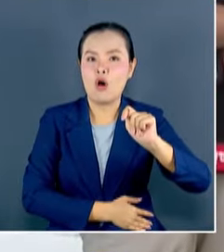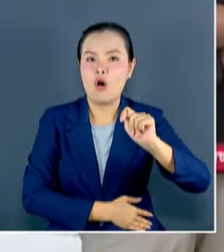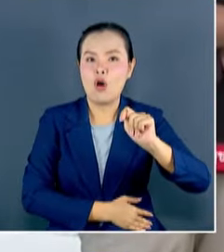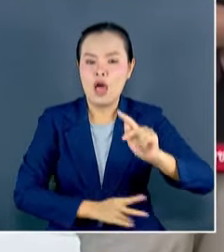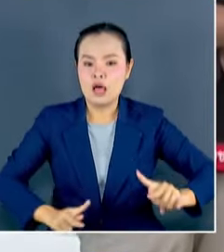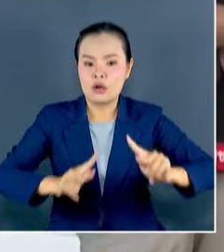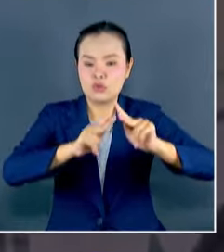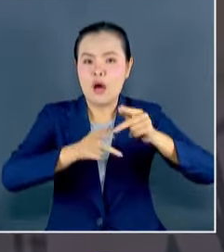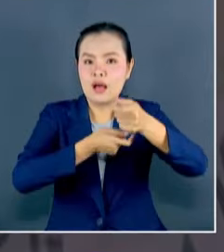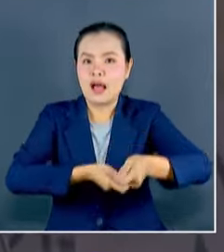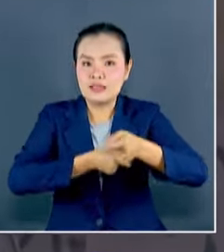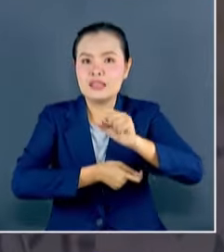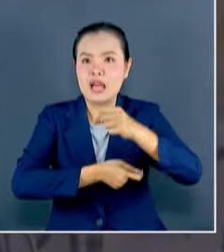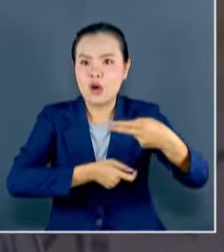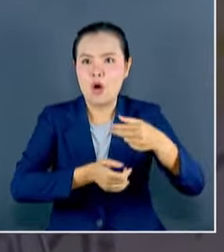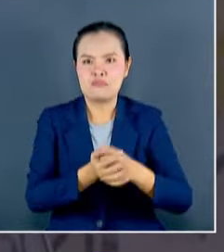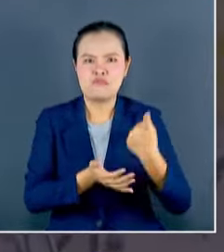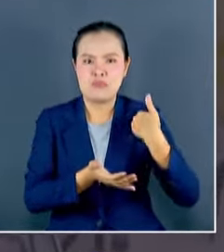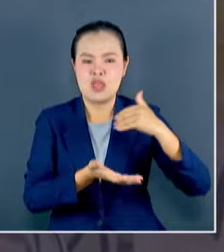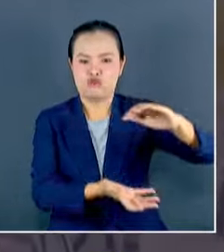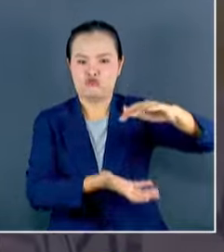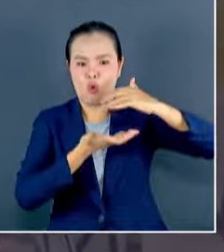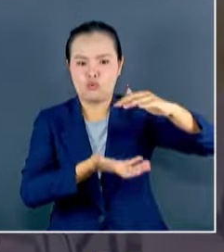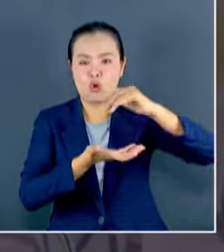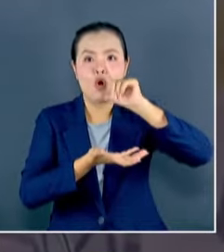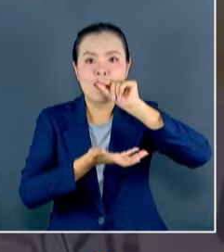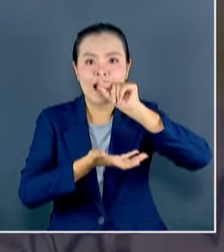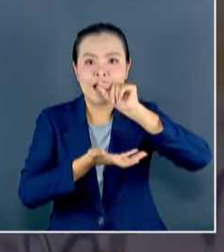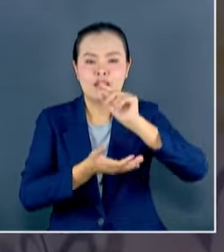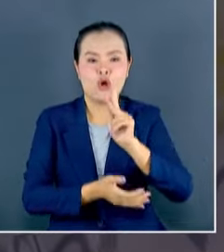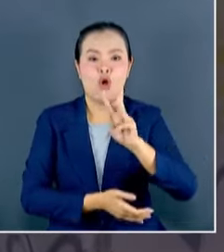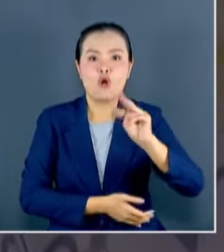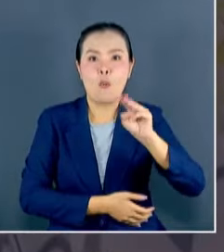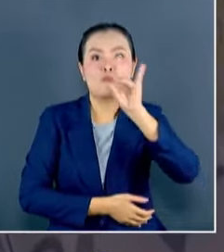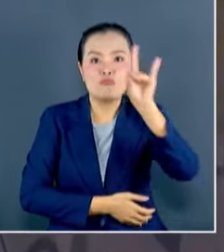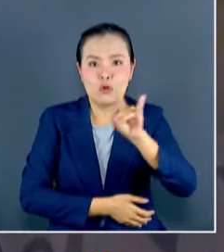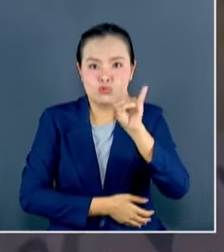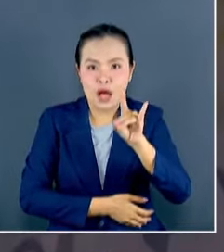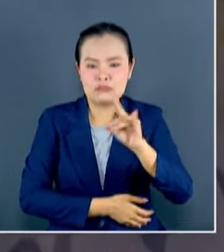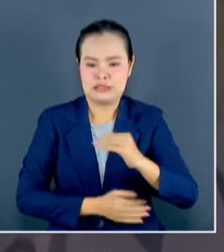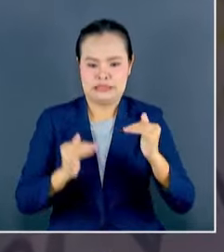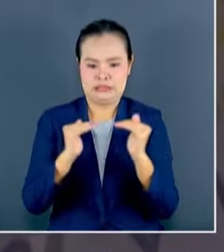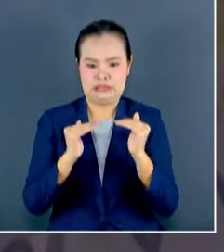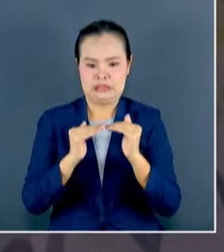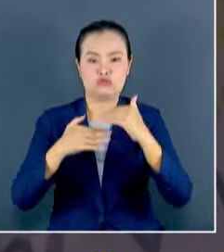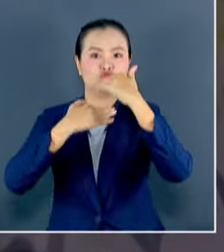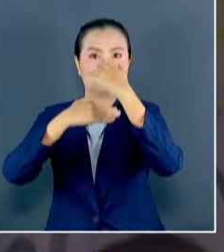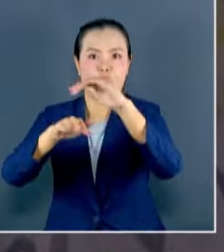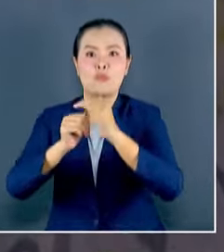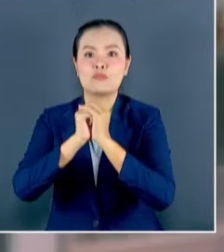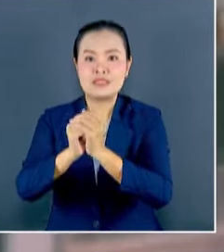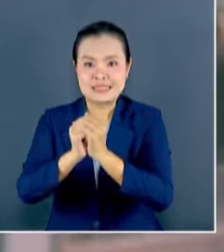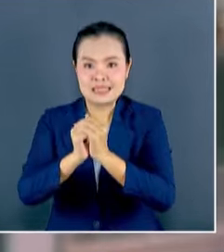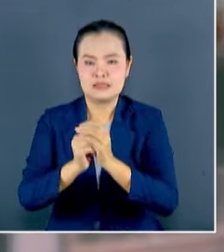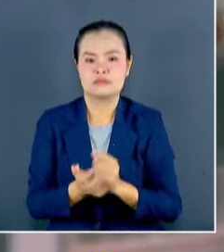DSI ตรวจสอบพบว่าเป็นบุคคลที่ได้โควต้านำเข้าชิ้นส่วนไก่มาจากกรมปศุสัตว์แล้วเอามาสวมสิทธิ์ส่งออกไปจีน